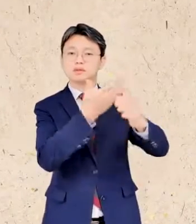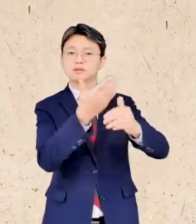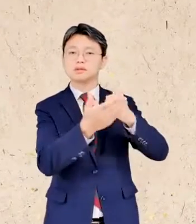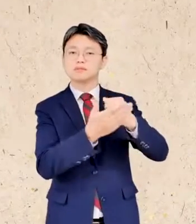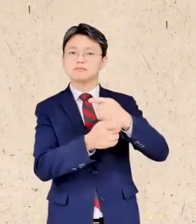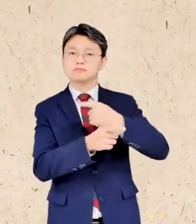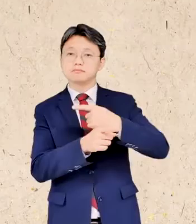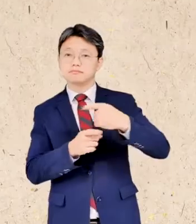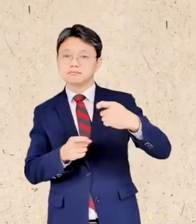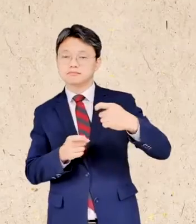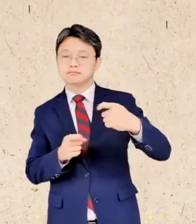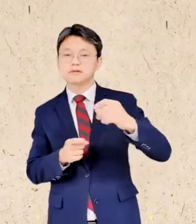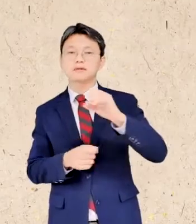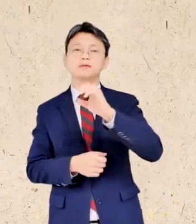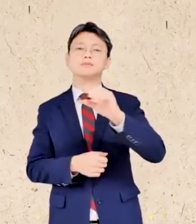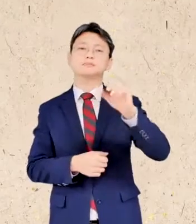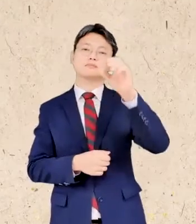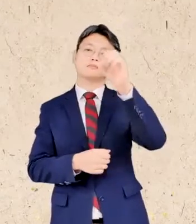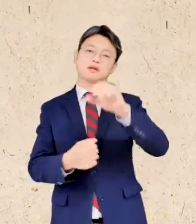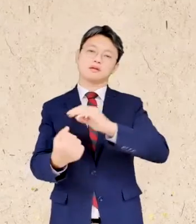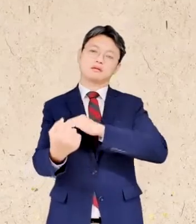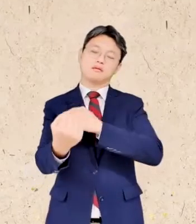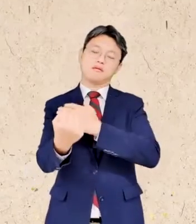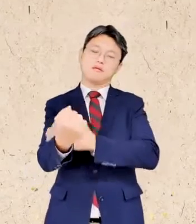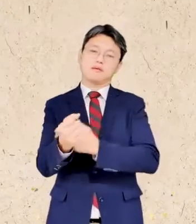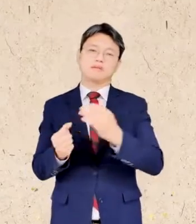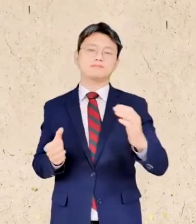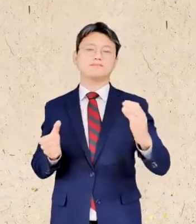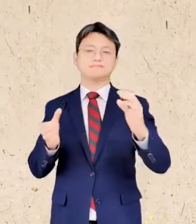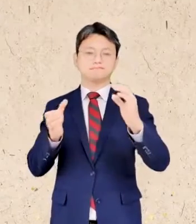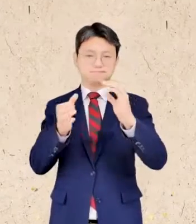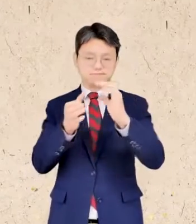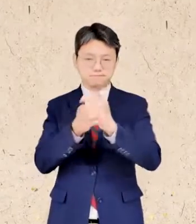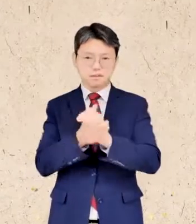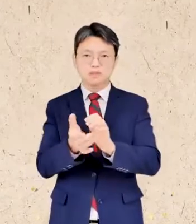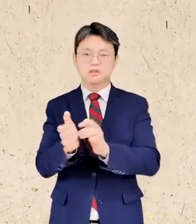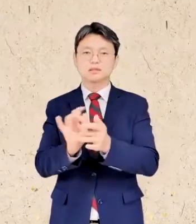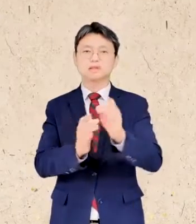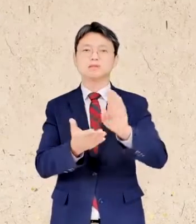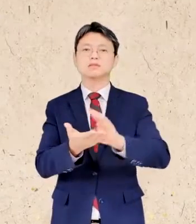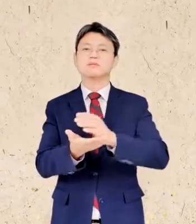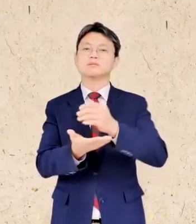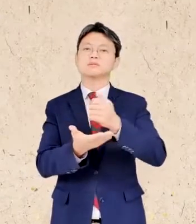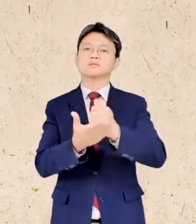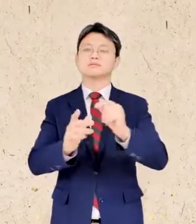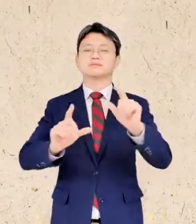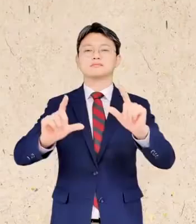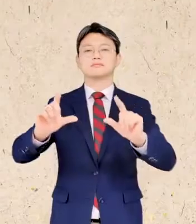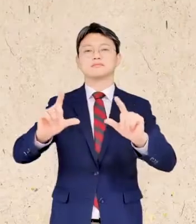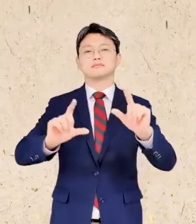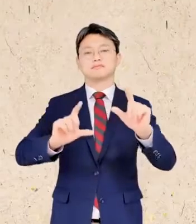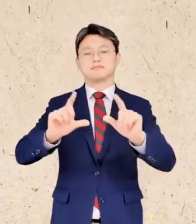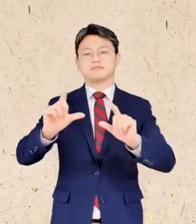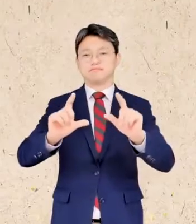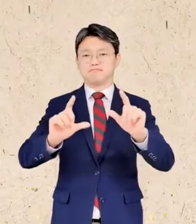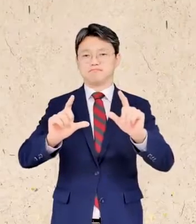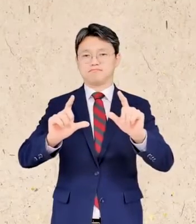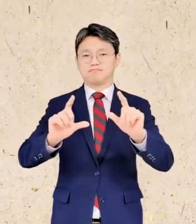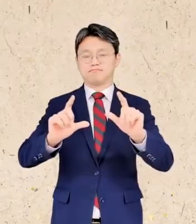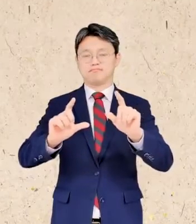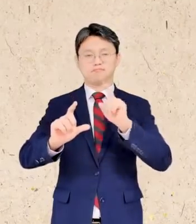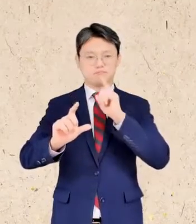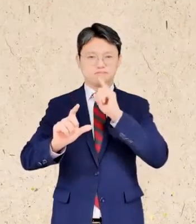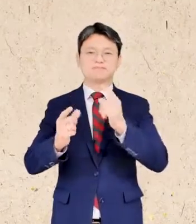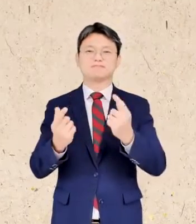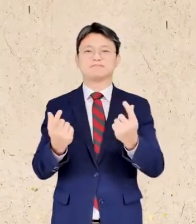원수되었던 우리를 이 십자가의 능력으로 화해시켜 주셨던 중보자 예수 그리스도를 연상케 해준다라